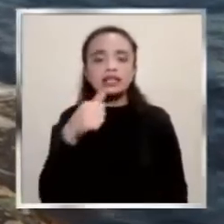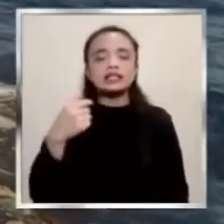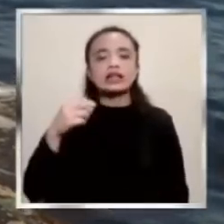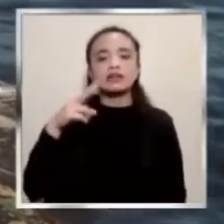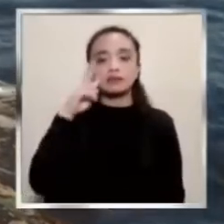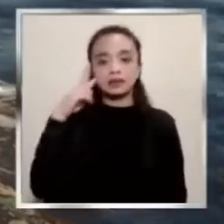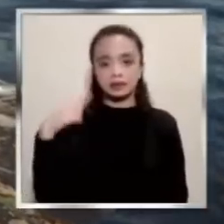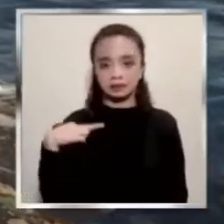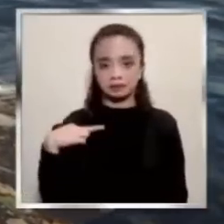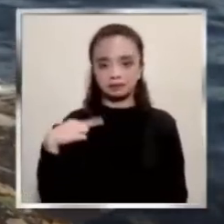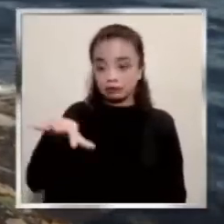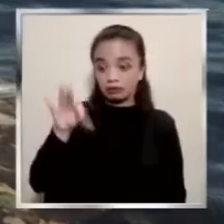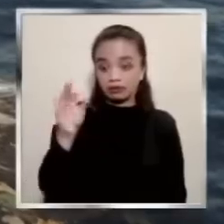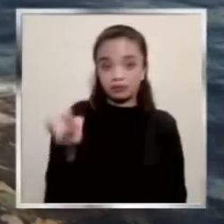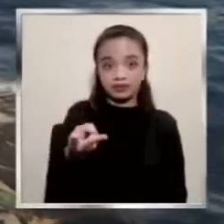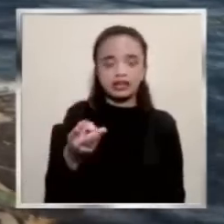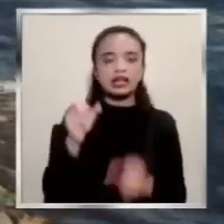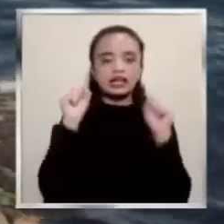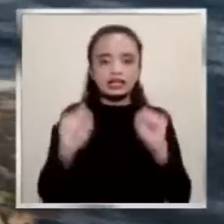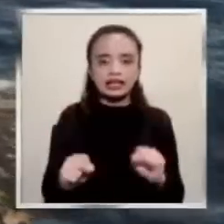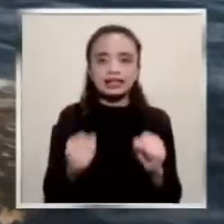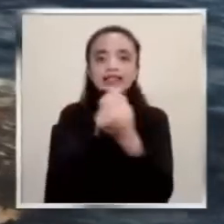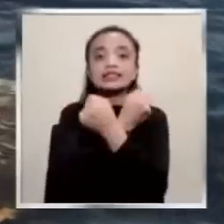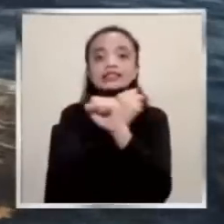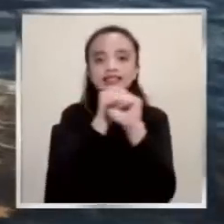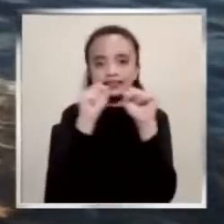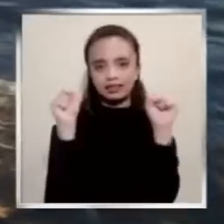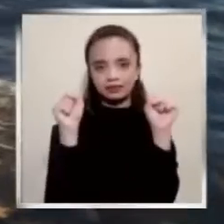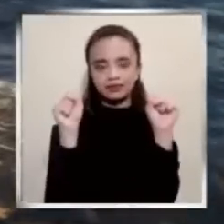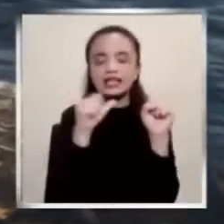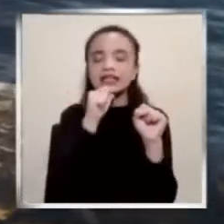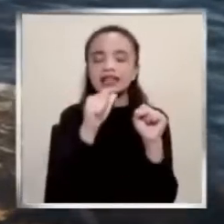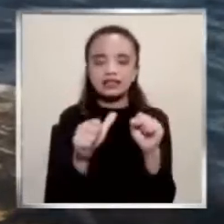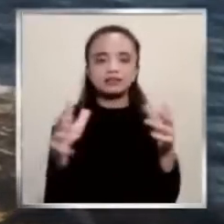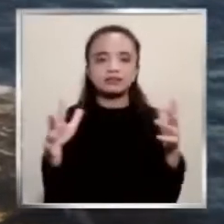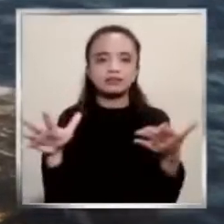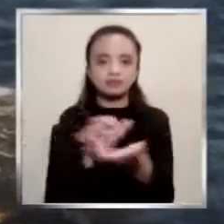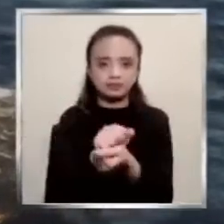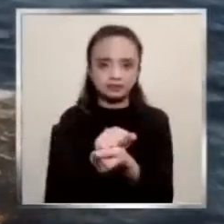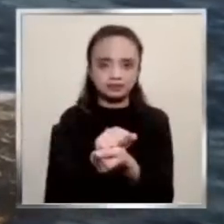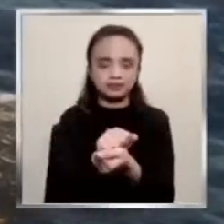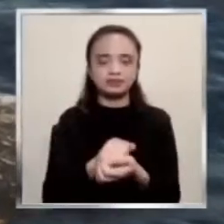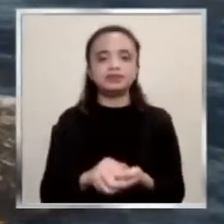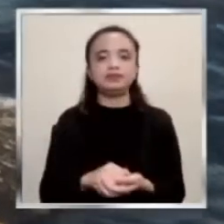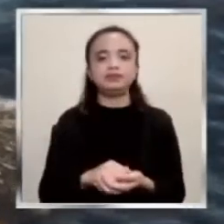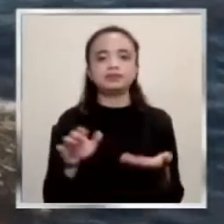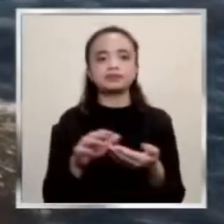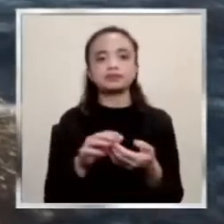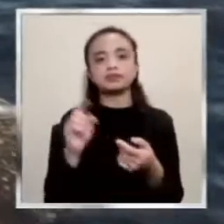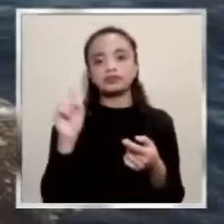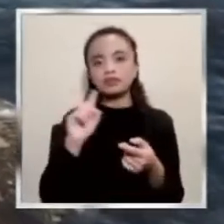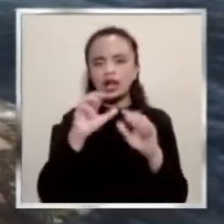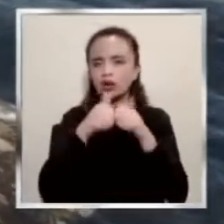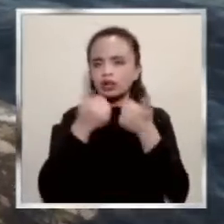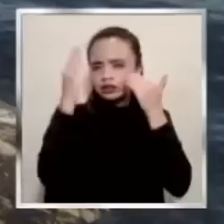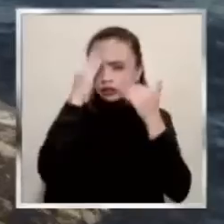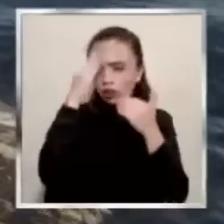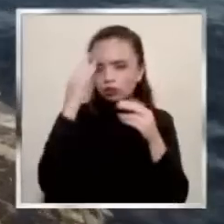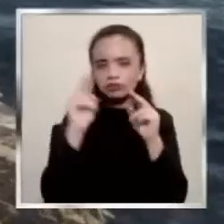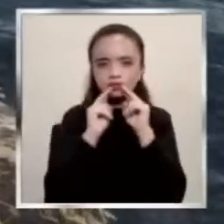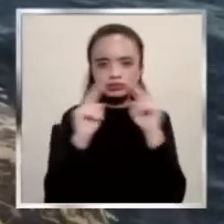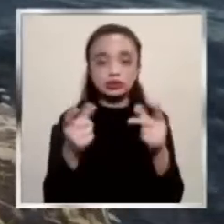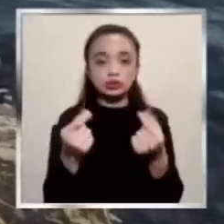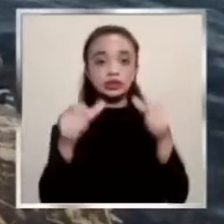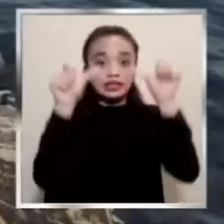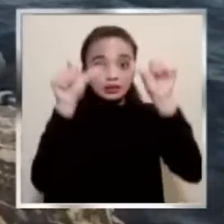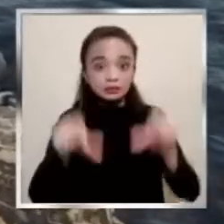pagdiskubring ito ay maaring magligtas sa kanila sa extinction. Samantala, para malaman ang trivia sa likod ng viral na balita, i-tweet o i-comment